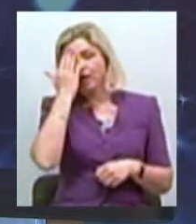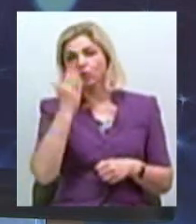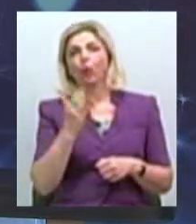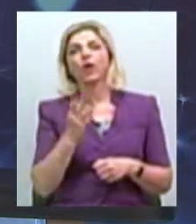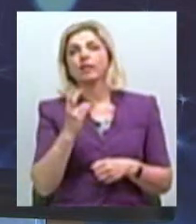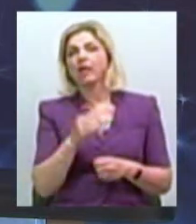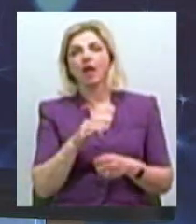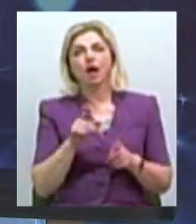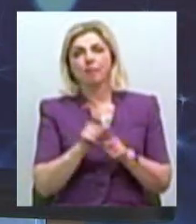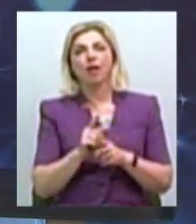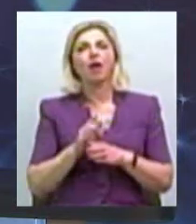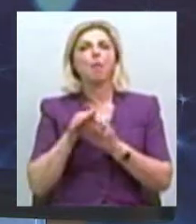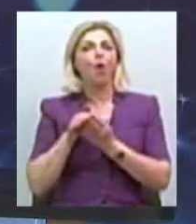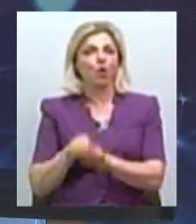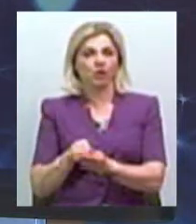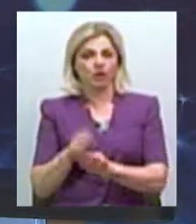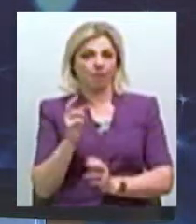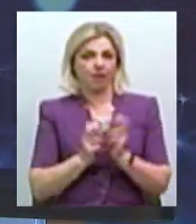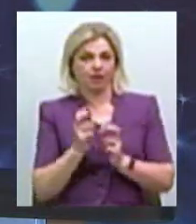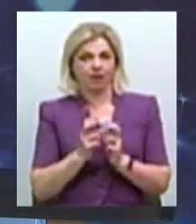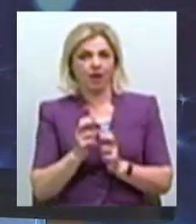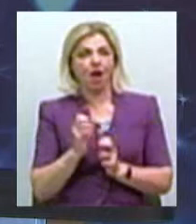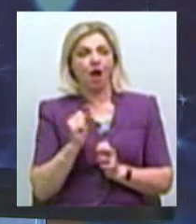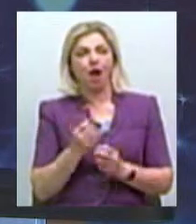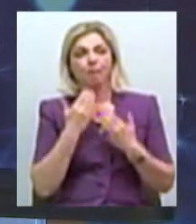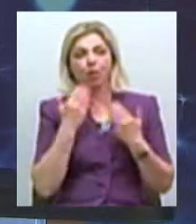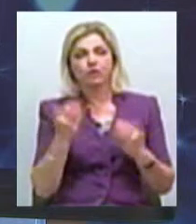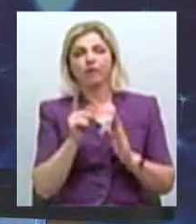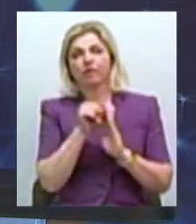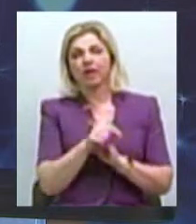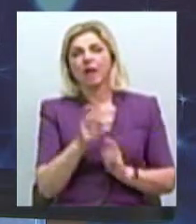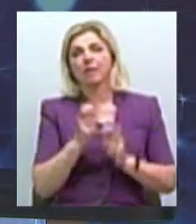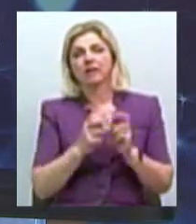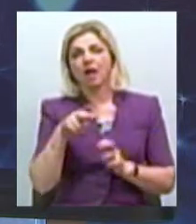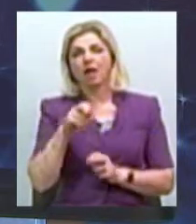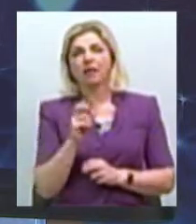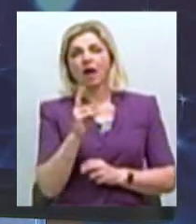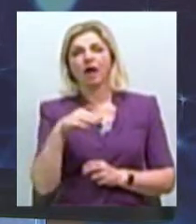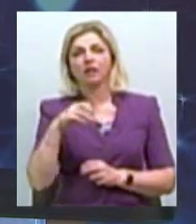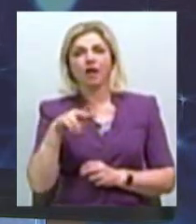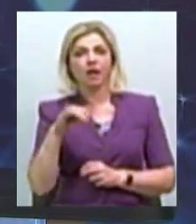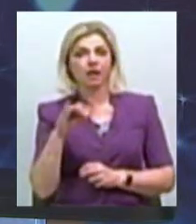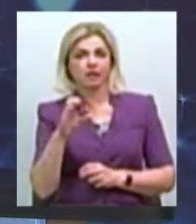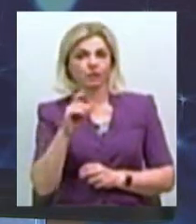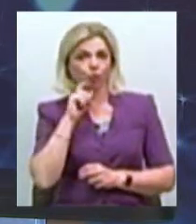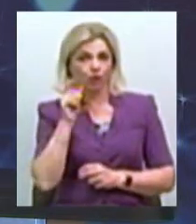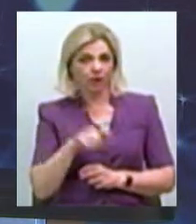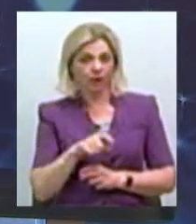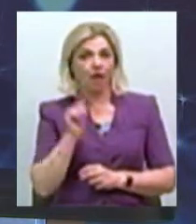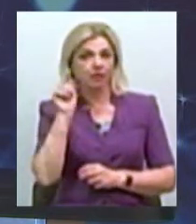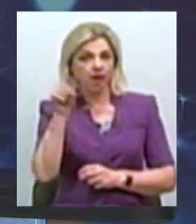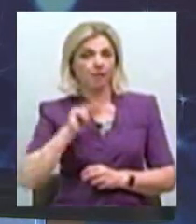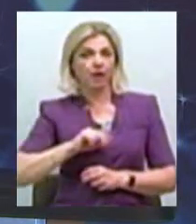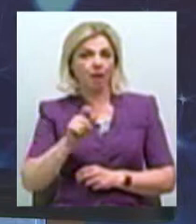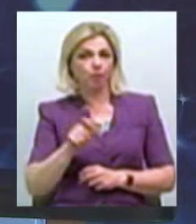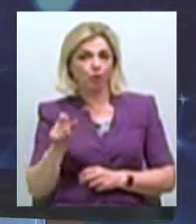не похоронити підприємство. От останній спір на підприємстві «Лакталіс Україна». Там наймані працівники,